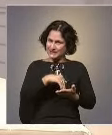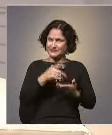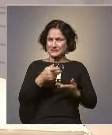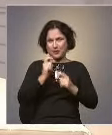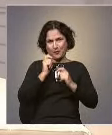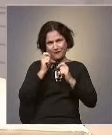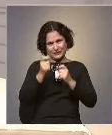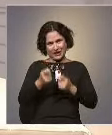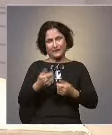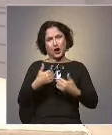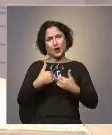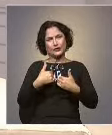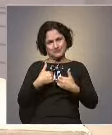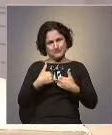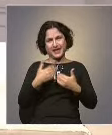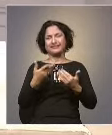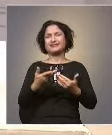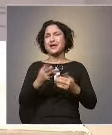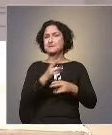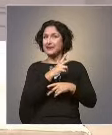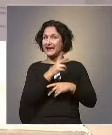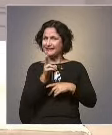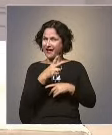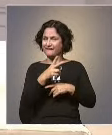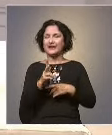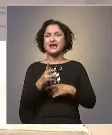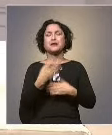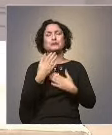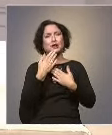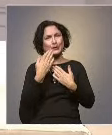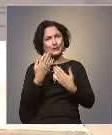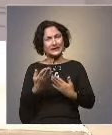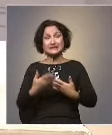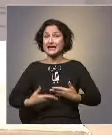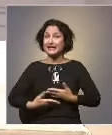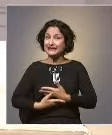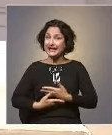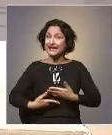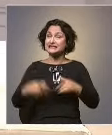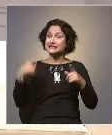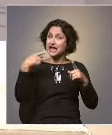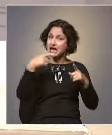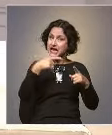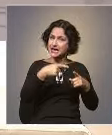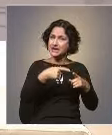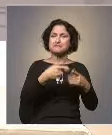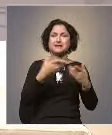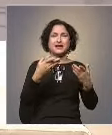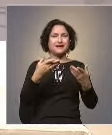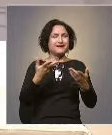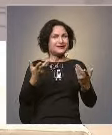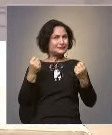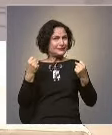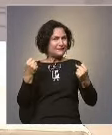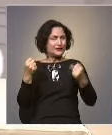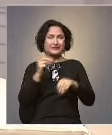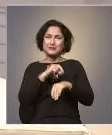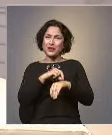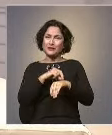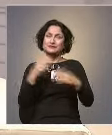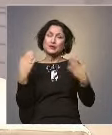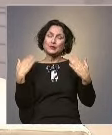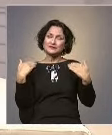предаване. Поздравления за целия екип. Благодаря и за интереса към живота на Пловдивския университет,